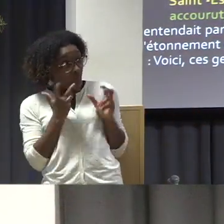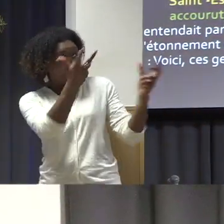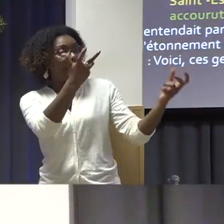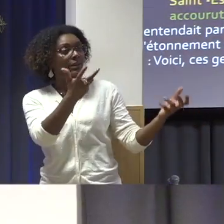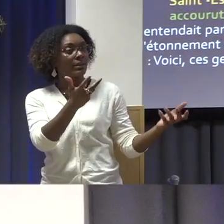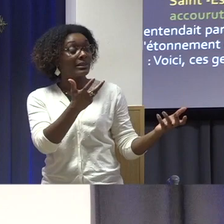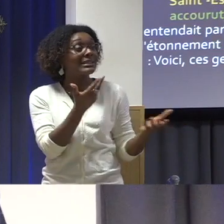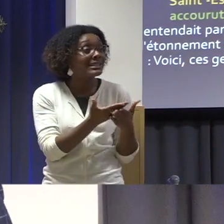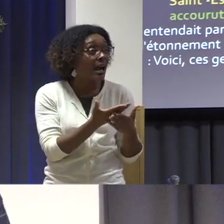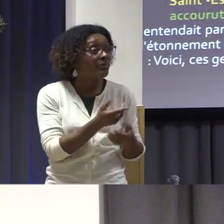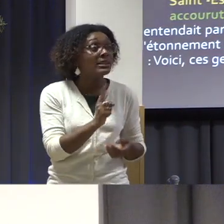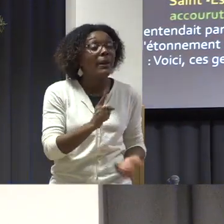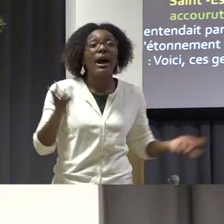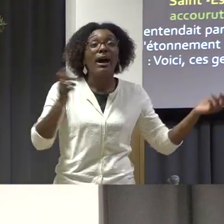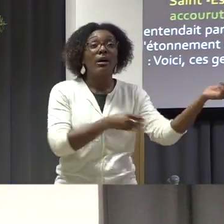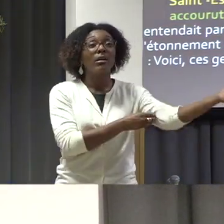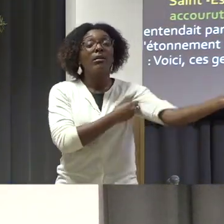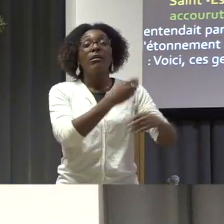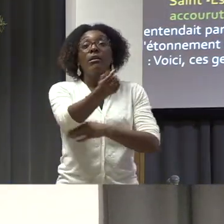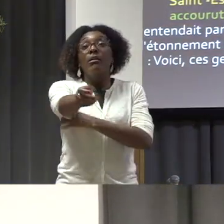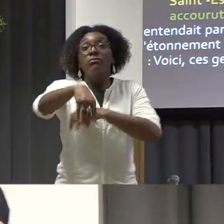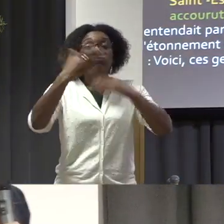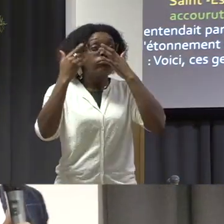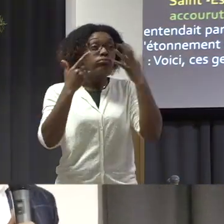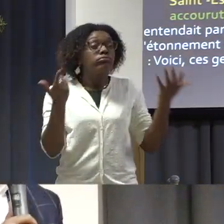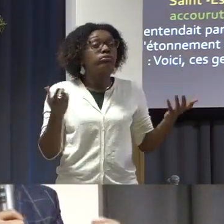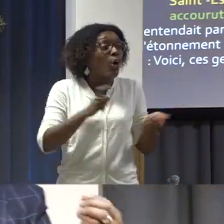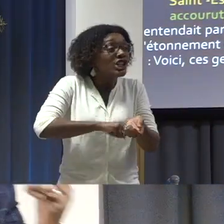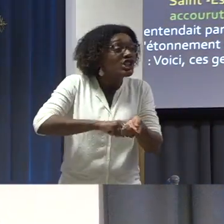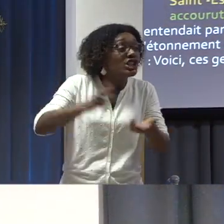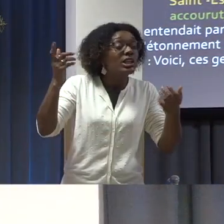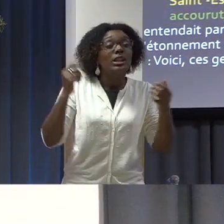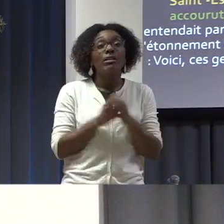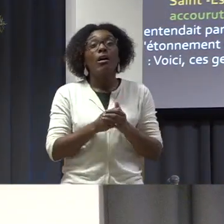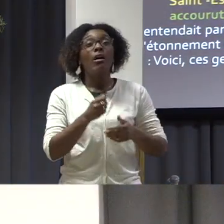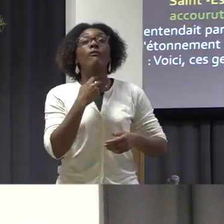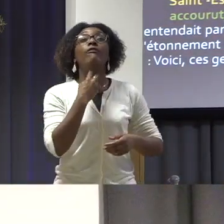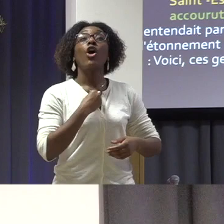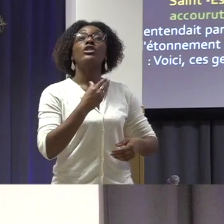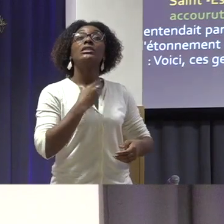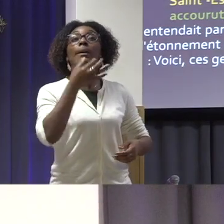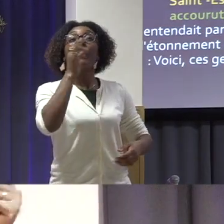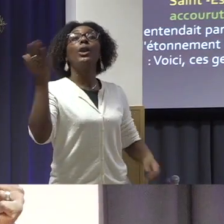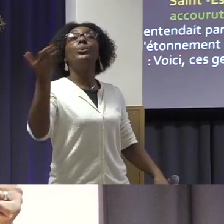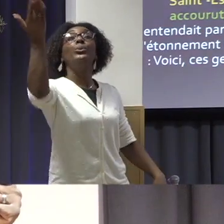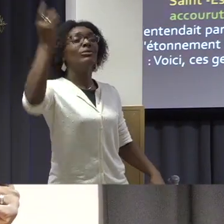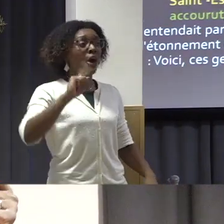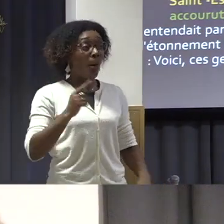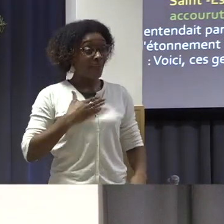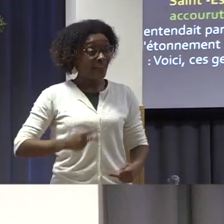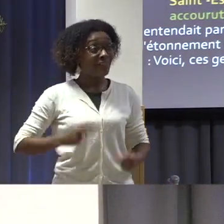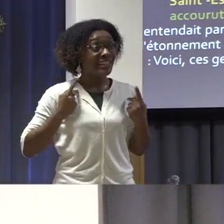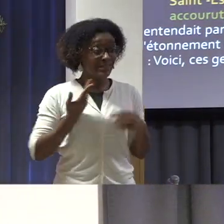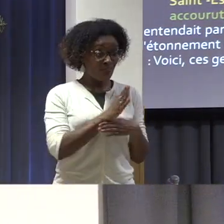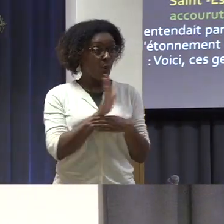c'est pas le français qui attire c'est pas les locutions qui va attirer sur le bruit